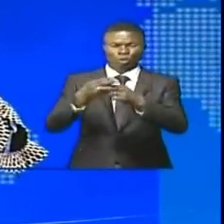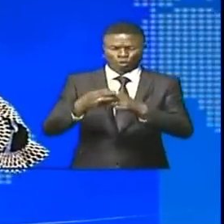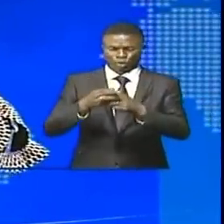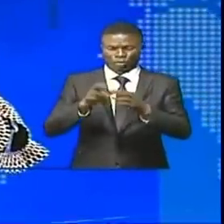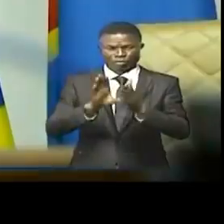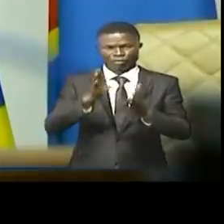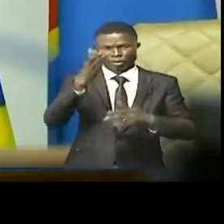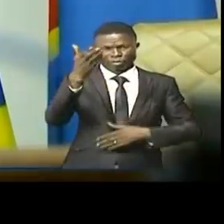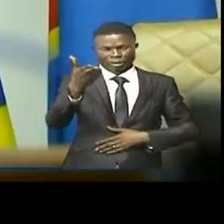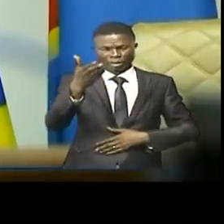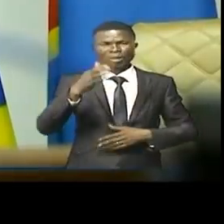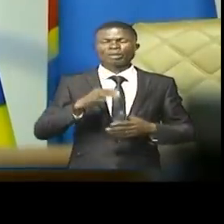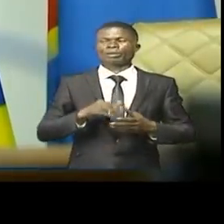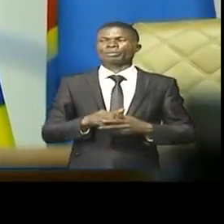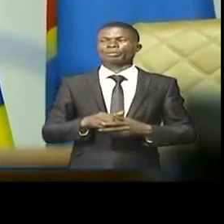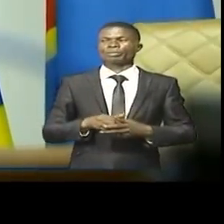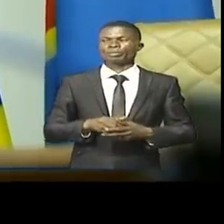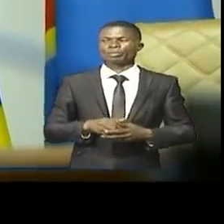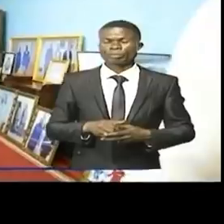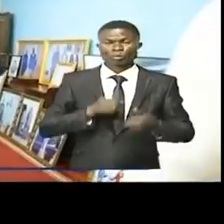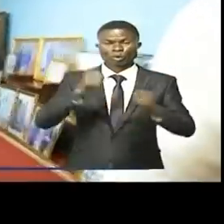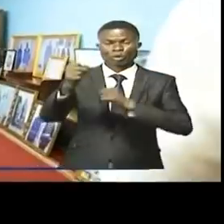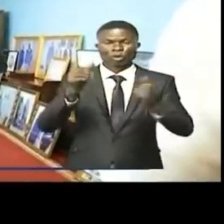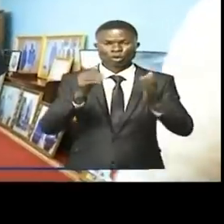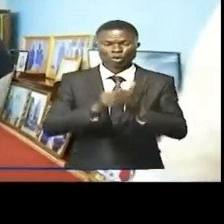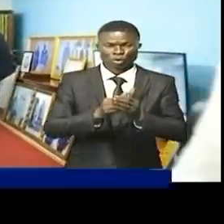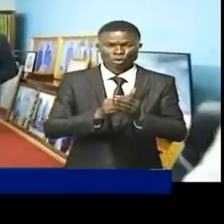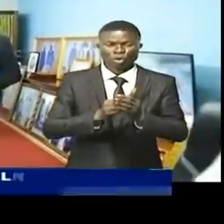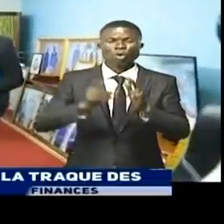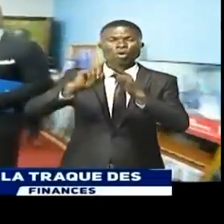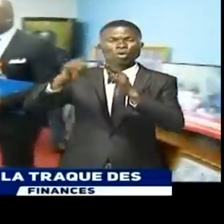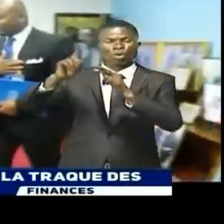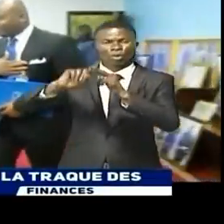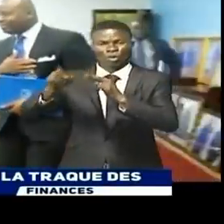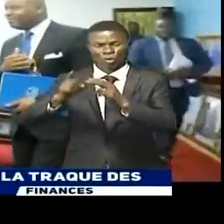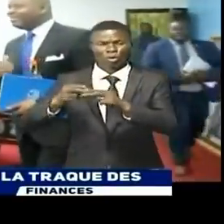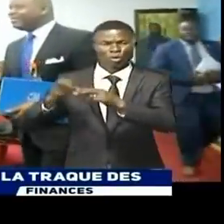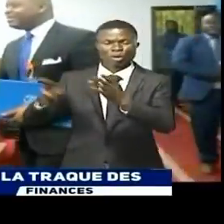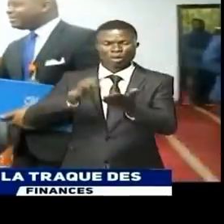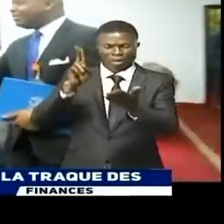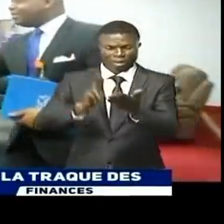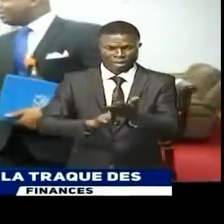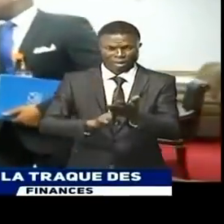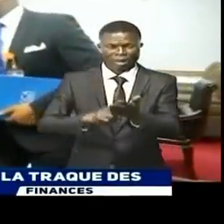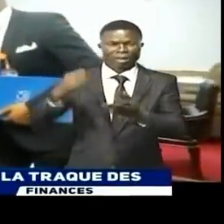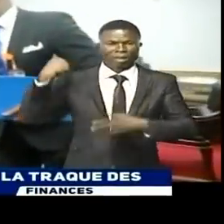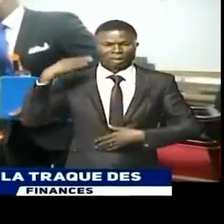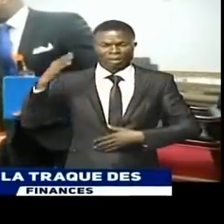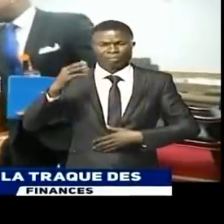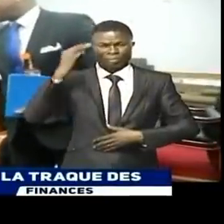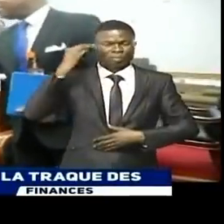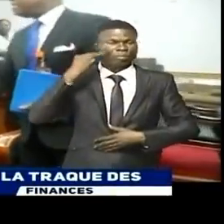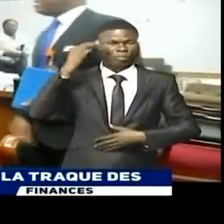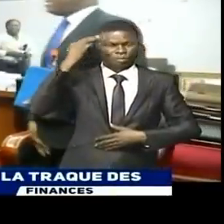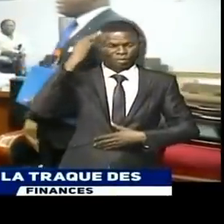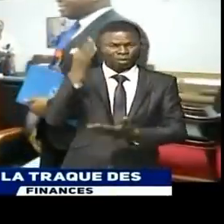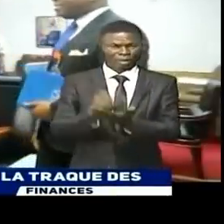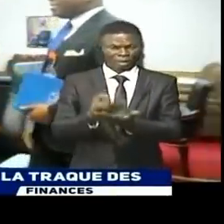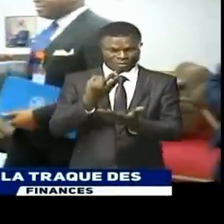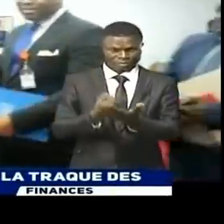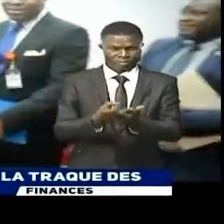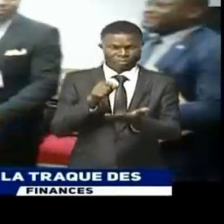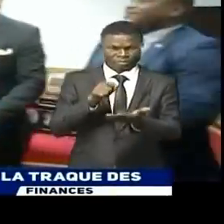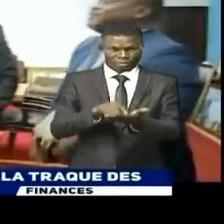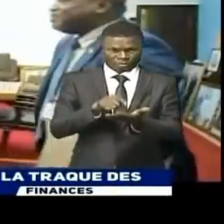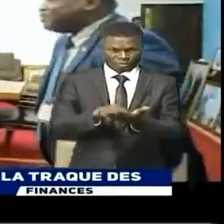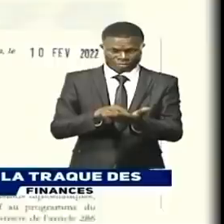par la lutte contre les besoins des primes d'assurance et fiscales le ministre des finances nicolas kazadi en